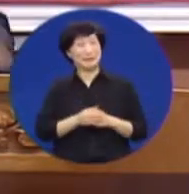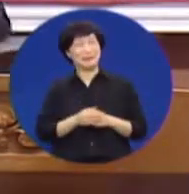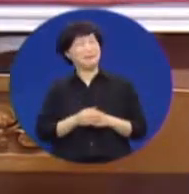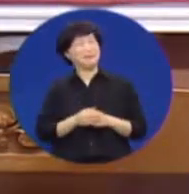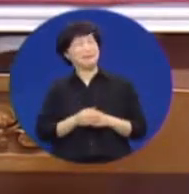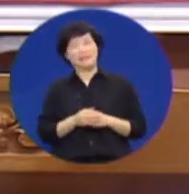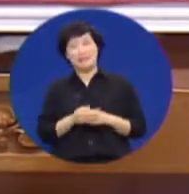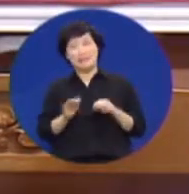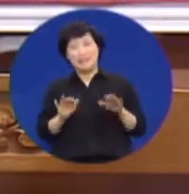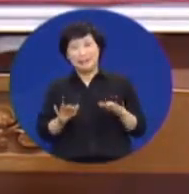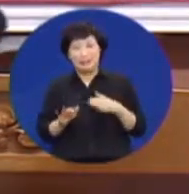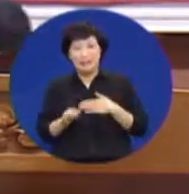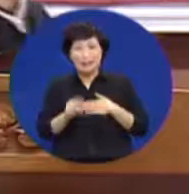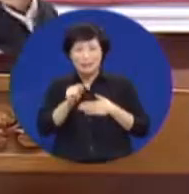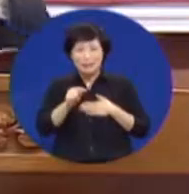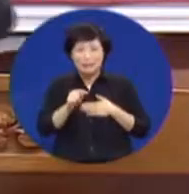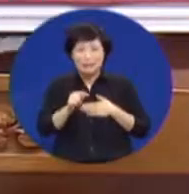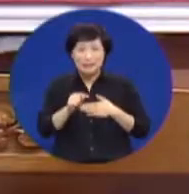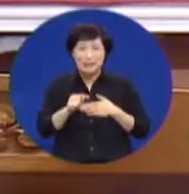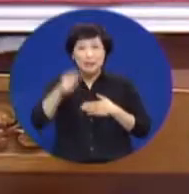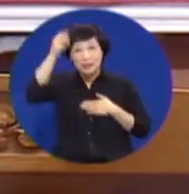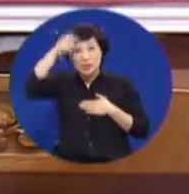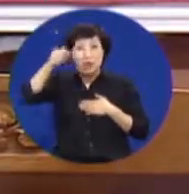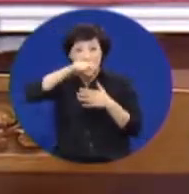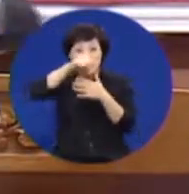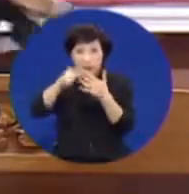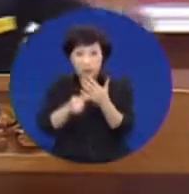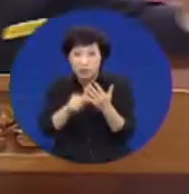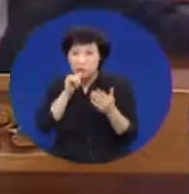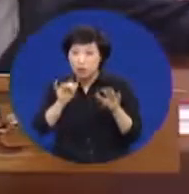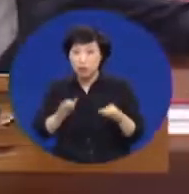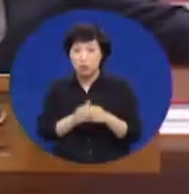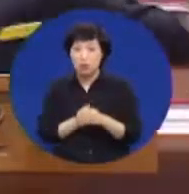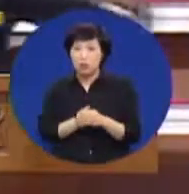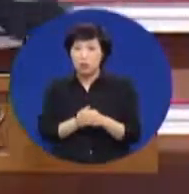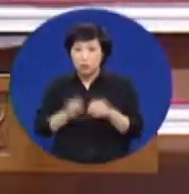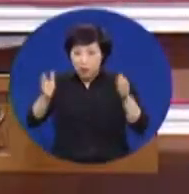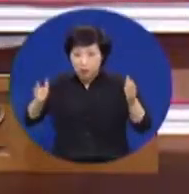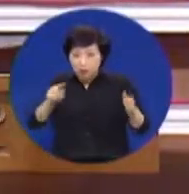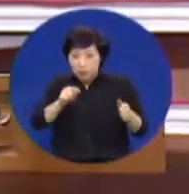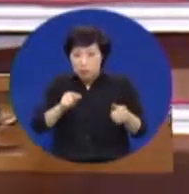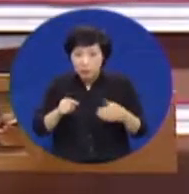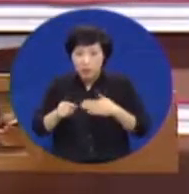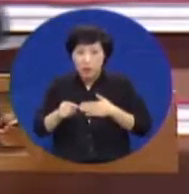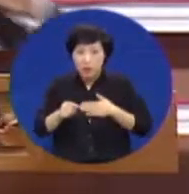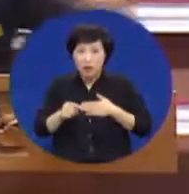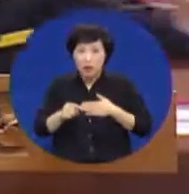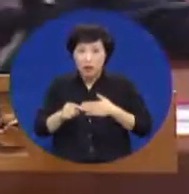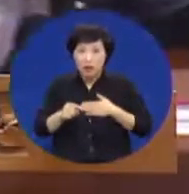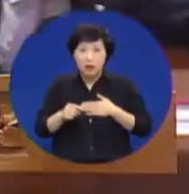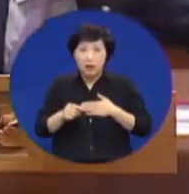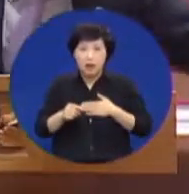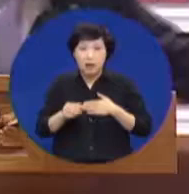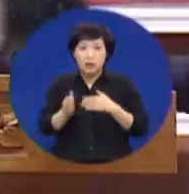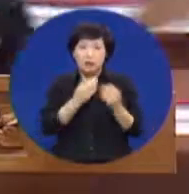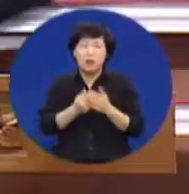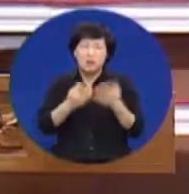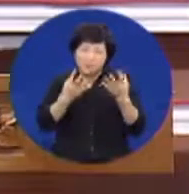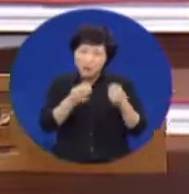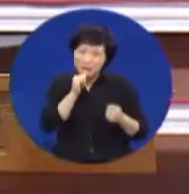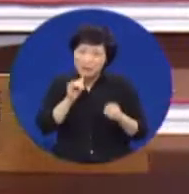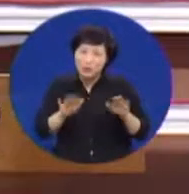저는 이 코스를 영적으로 한두 번 드나 들어본 게 아니오. 죄와 사망과 지옥.